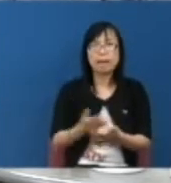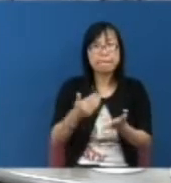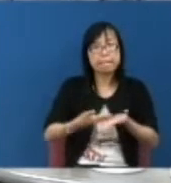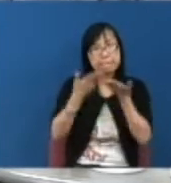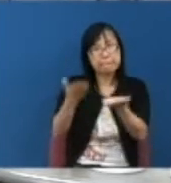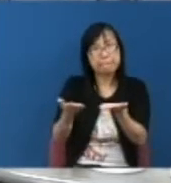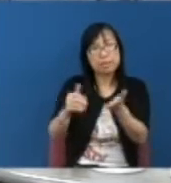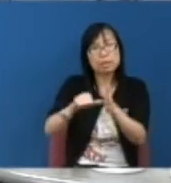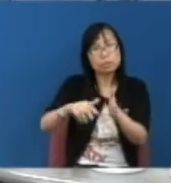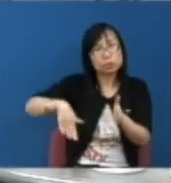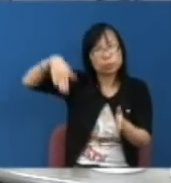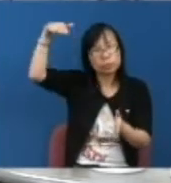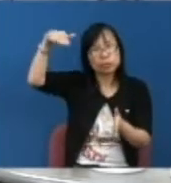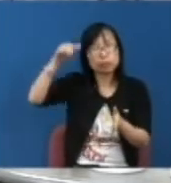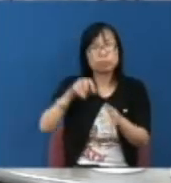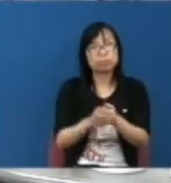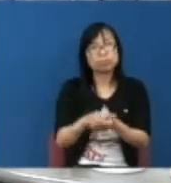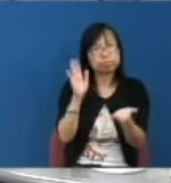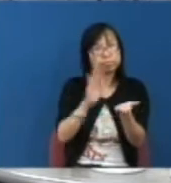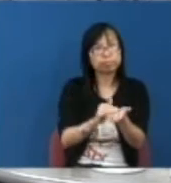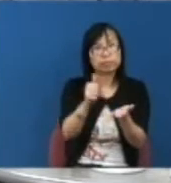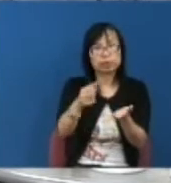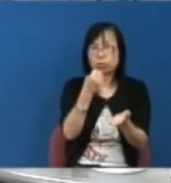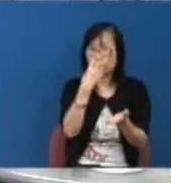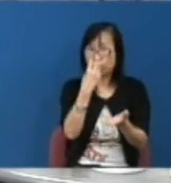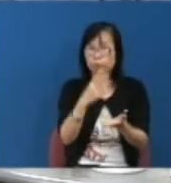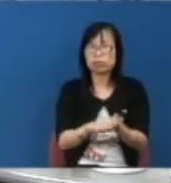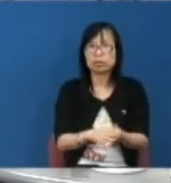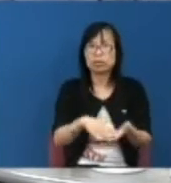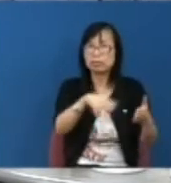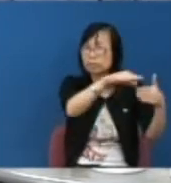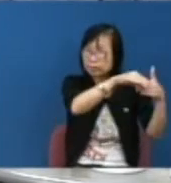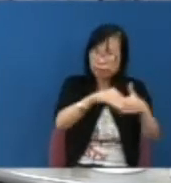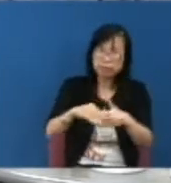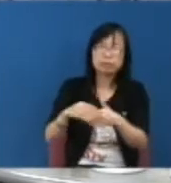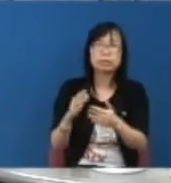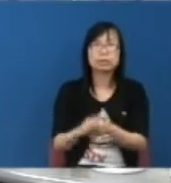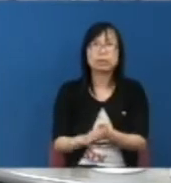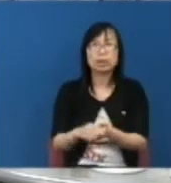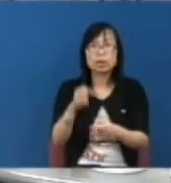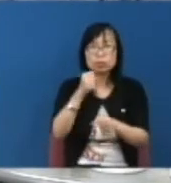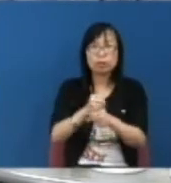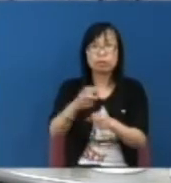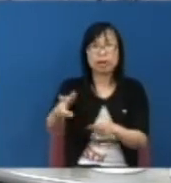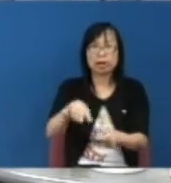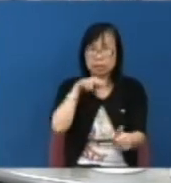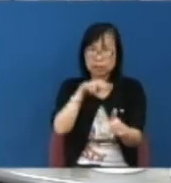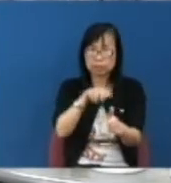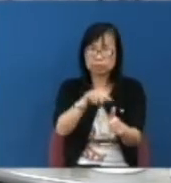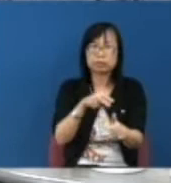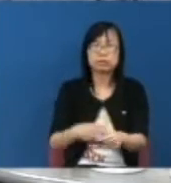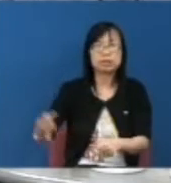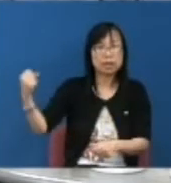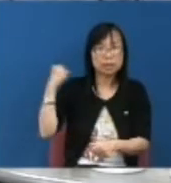嘅推崇你嘅。所以如果我哋香港咧可以引入依啲制度嘅話咧，喺譬如證明你間屋係一個 zero energy